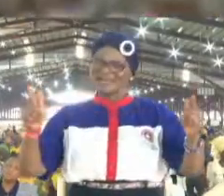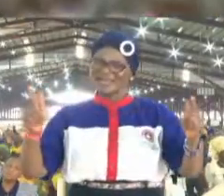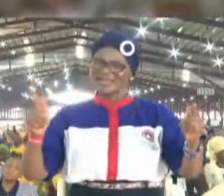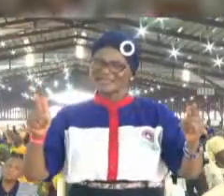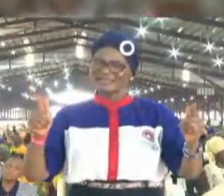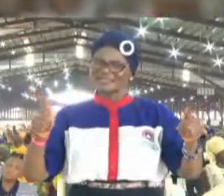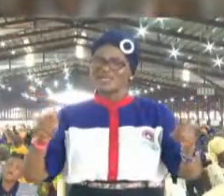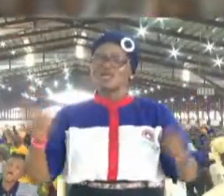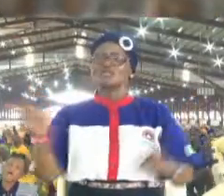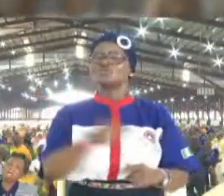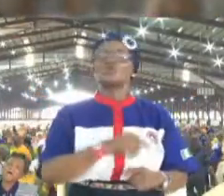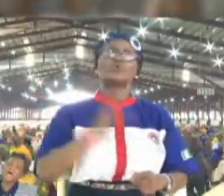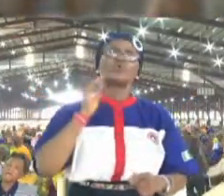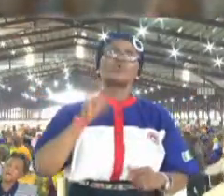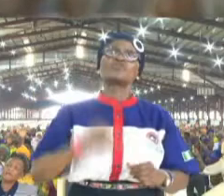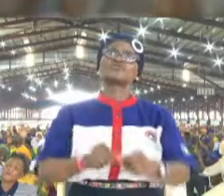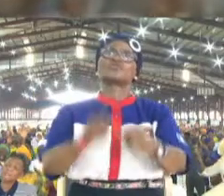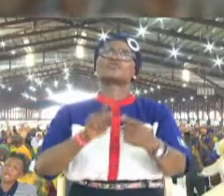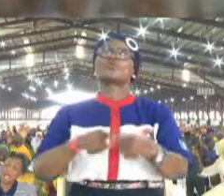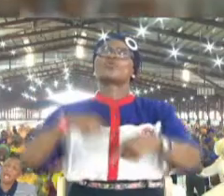Òkè òkè lẹ ó máa lọ.